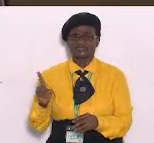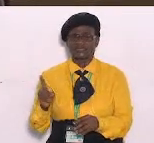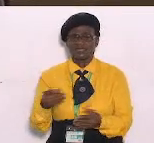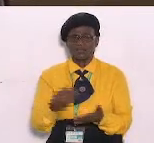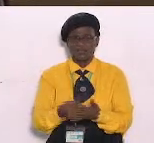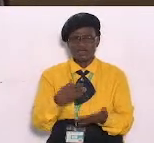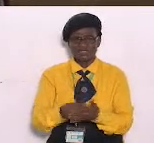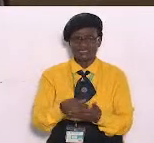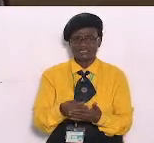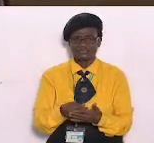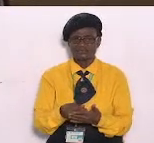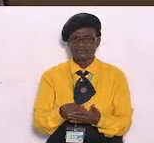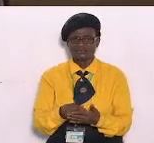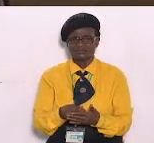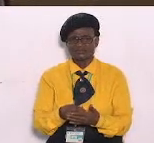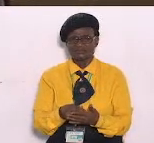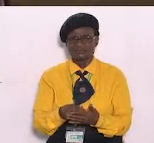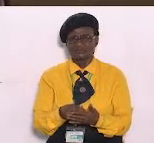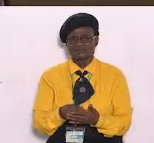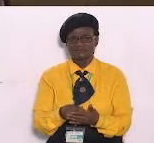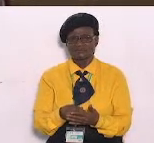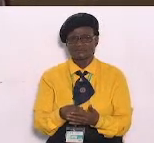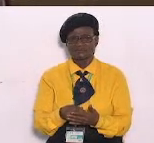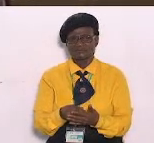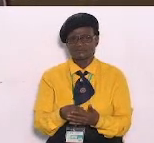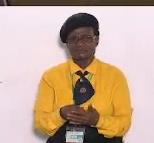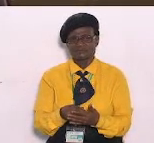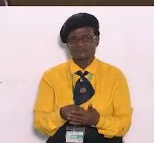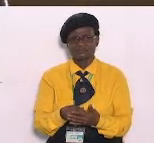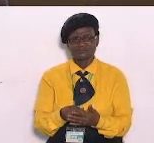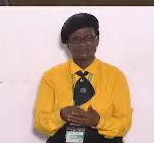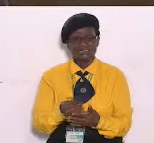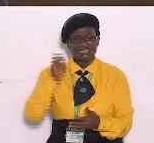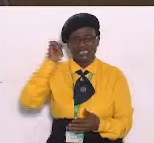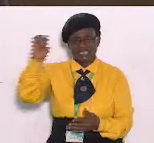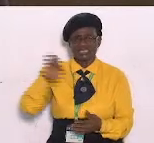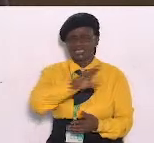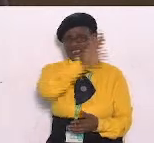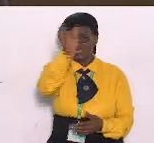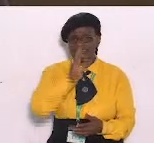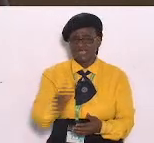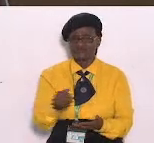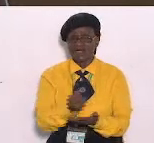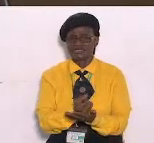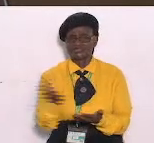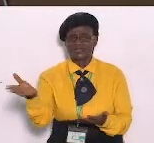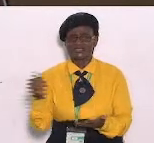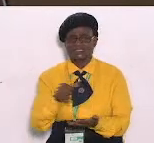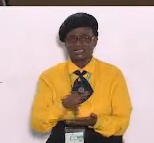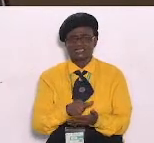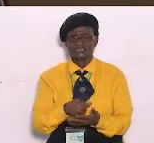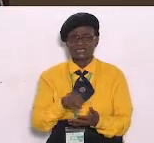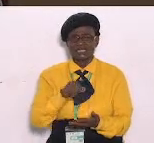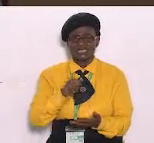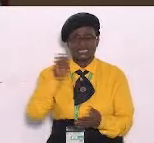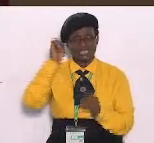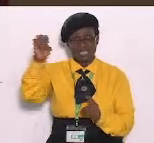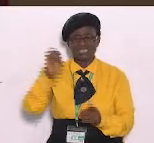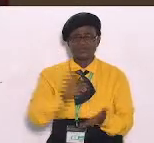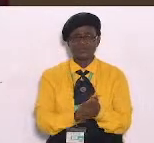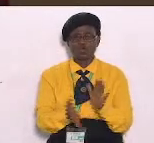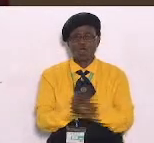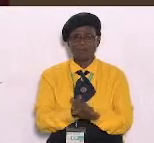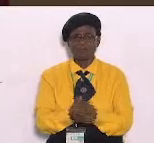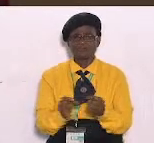derrière il a il a pris l'argent il n'avait pas dépensé cela il est